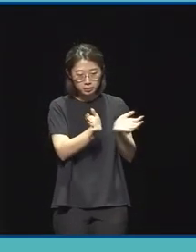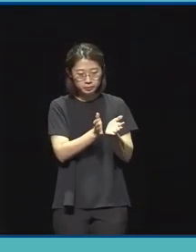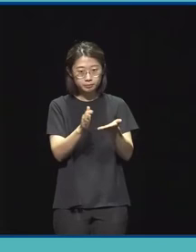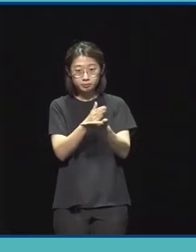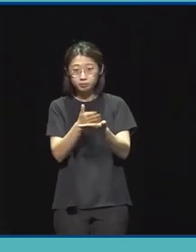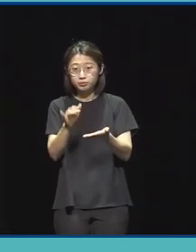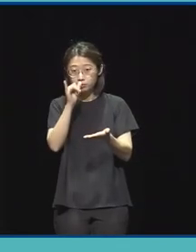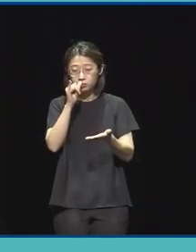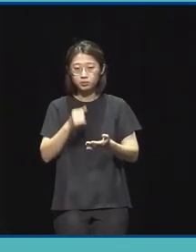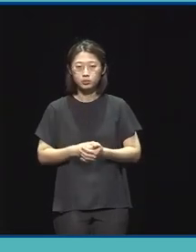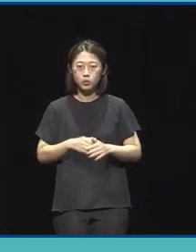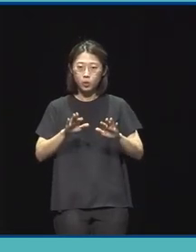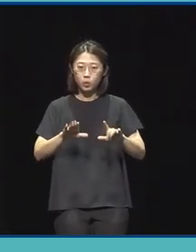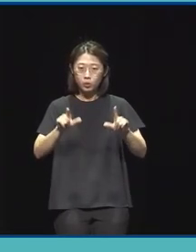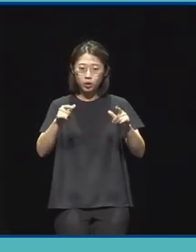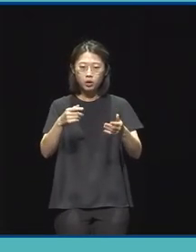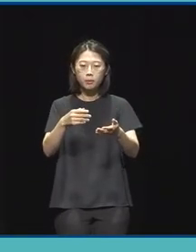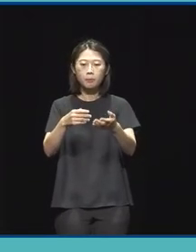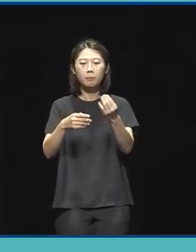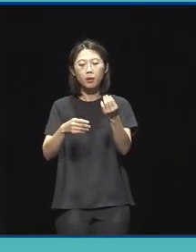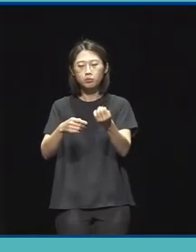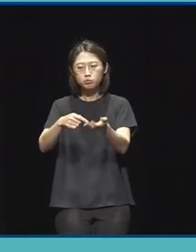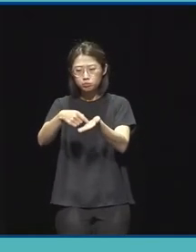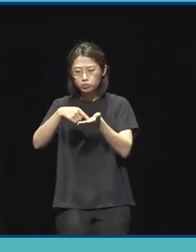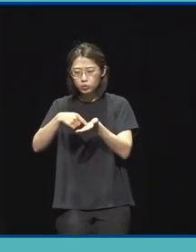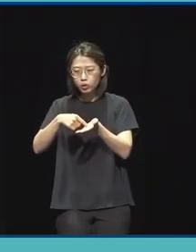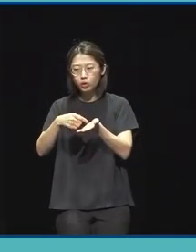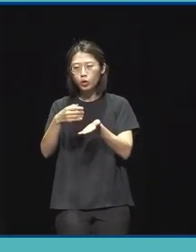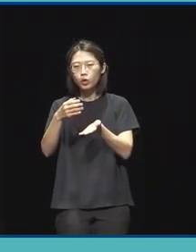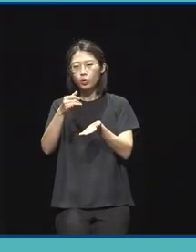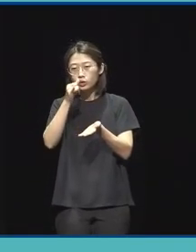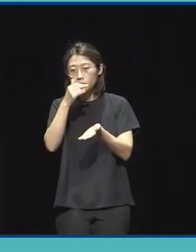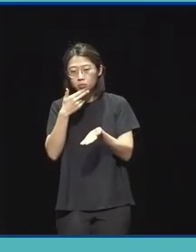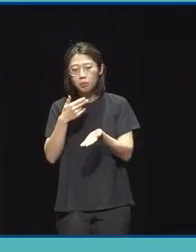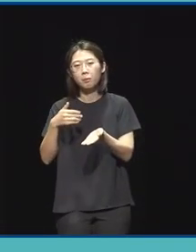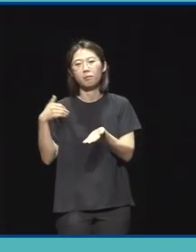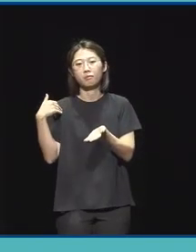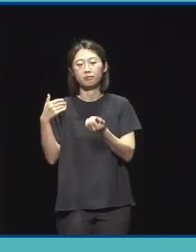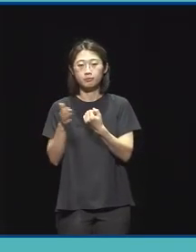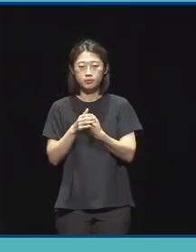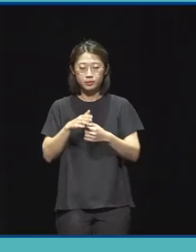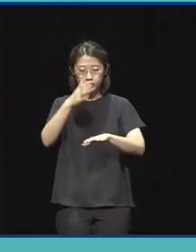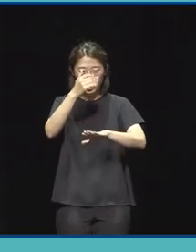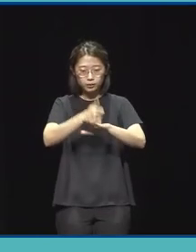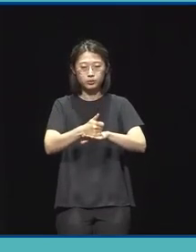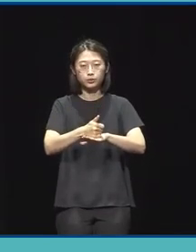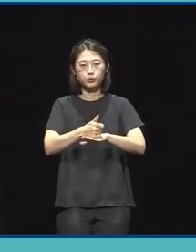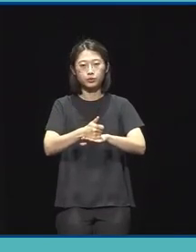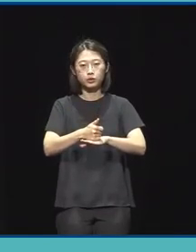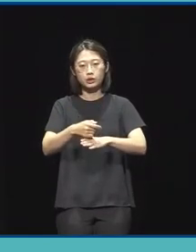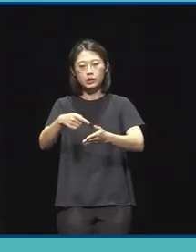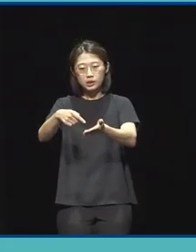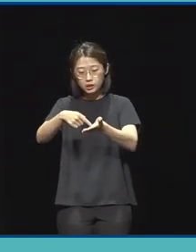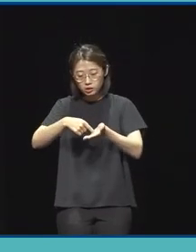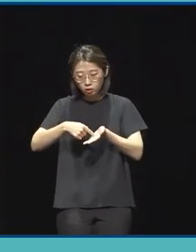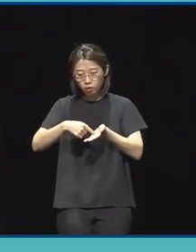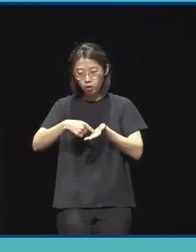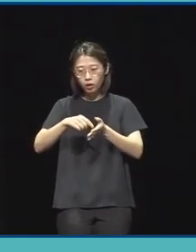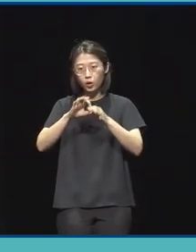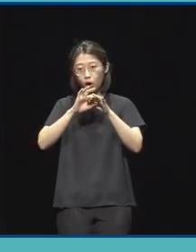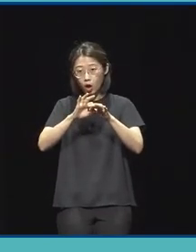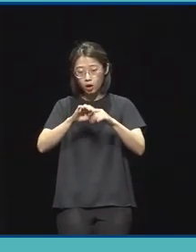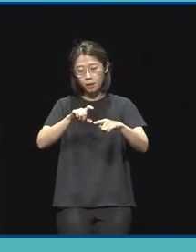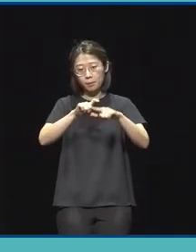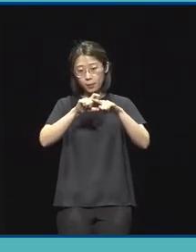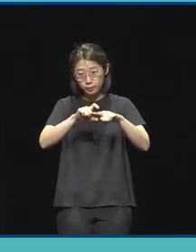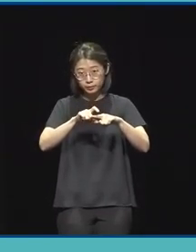보니까 올해는 또 몇 건의 신청이 좀 들어올지 모르기 때문에 아직은 그래서 나중에 최종 지원 신청 건수를 감안해서